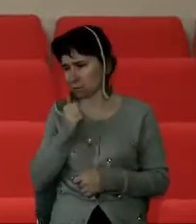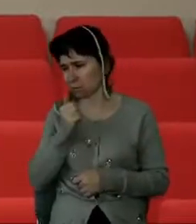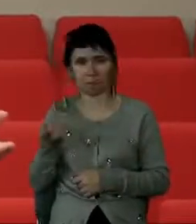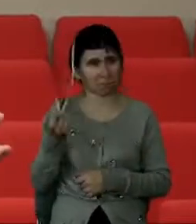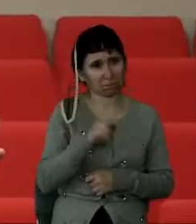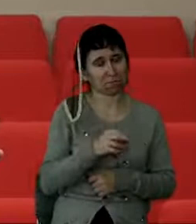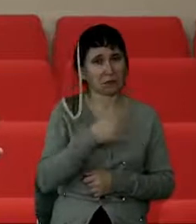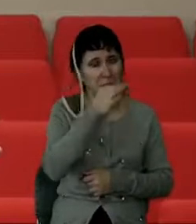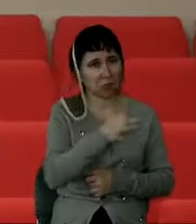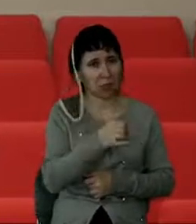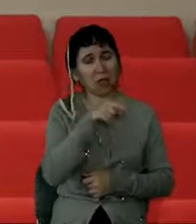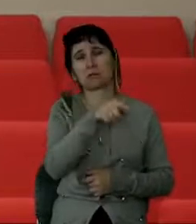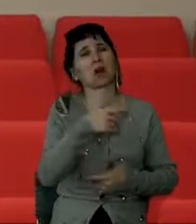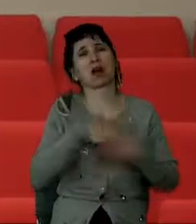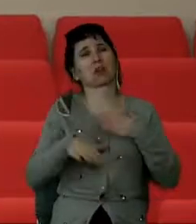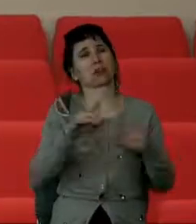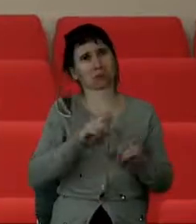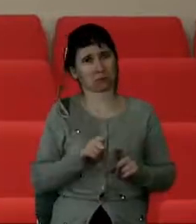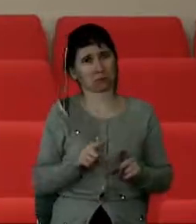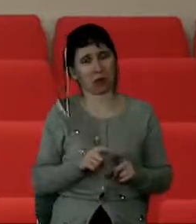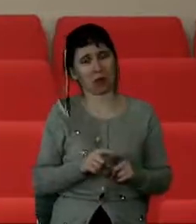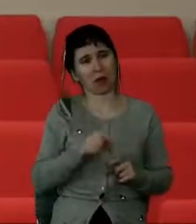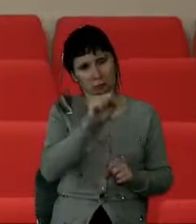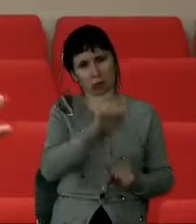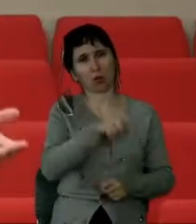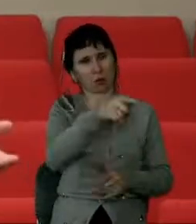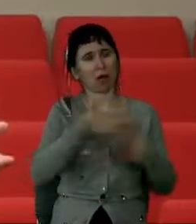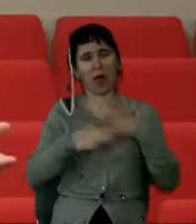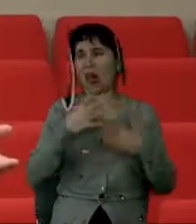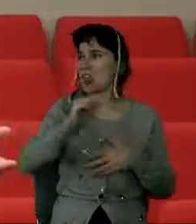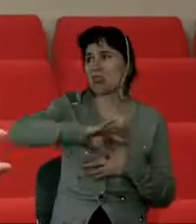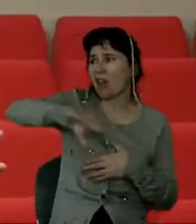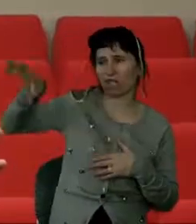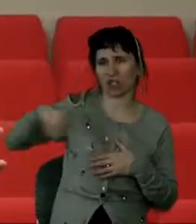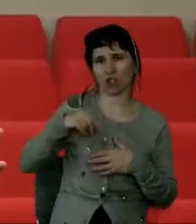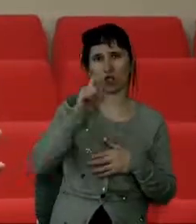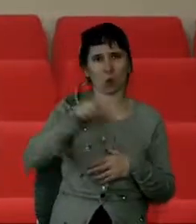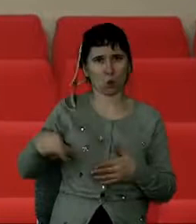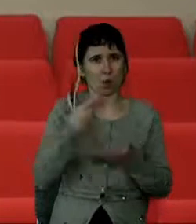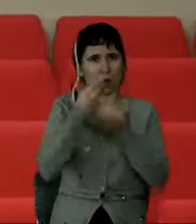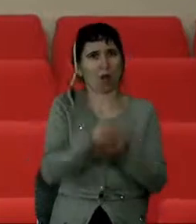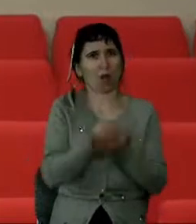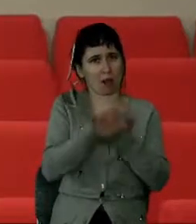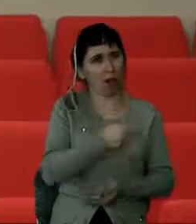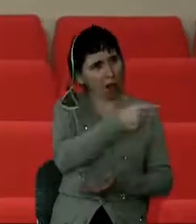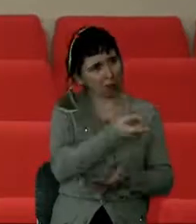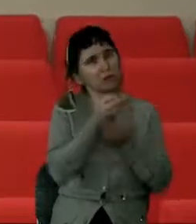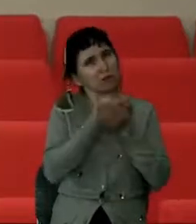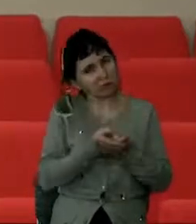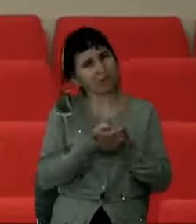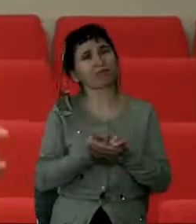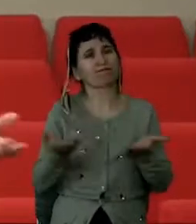лежать, вроді би, як лежите ви. Тобто і та на неї навіть образилась, що як цьому можна радіти? Але потім